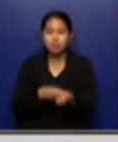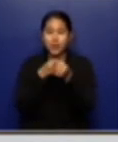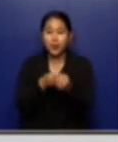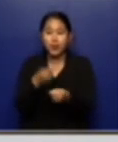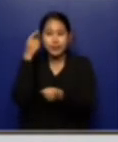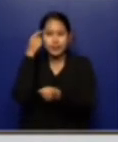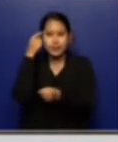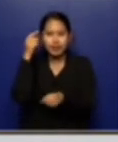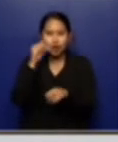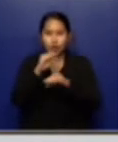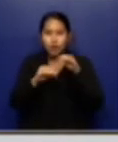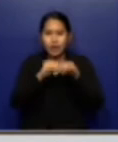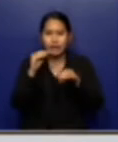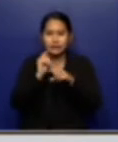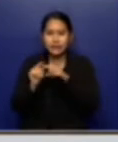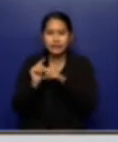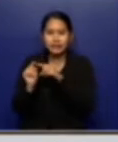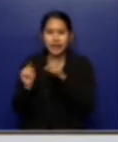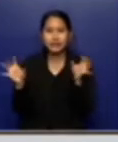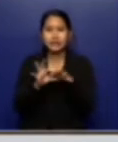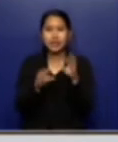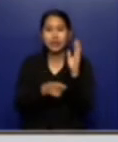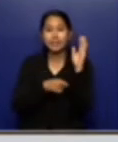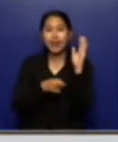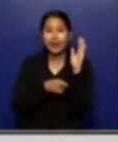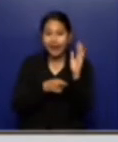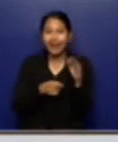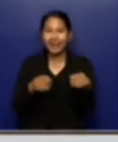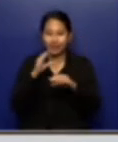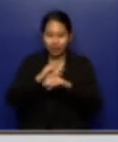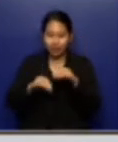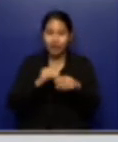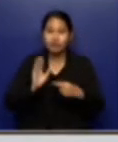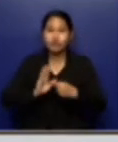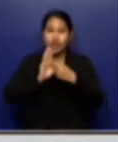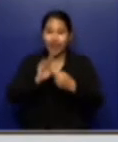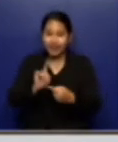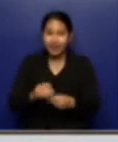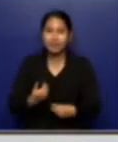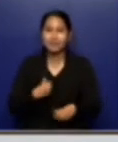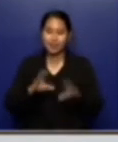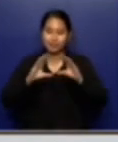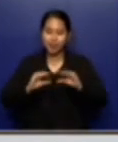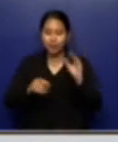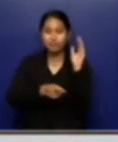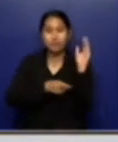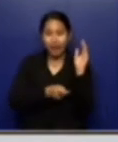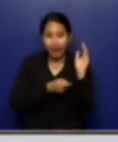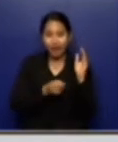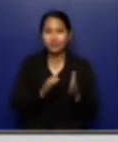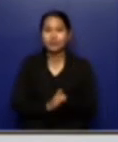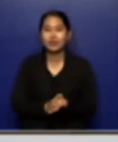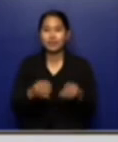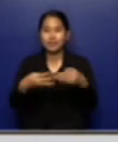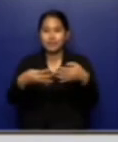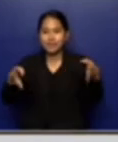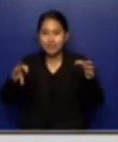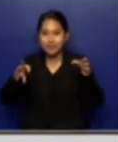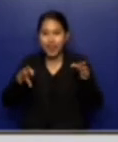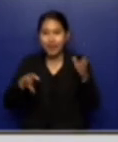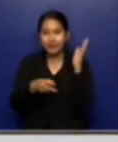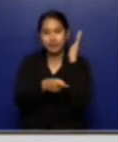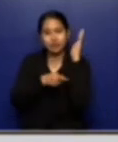ก่อสร้างอะไรต่างๆที่เกี่ยวกับยางพารานะฮะไม่ว่าจะเป็นแบเรียร์เป็นไกด์โพสต์หลักกันโค้งนี่แหละฮะแผงกั้น